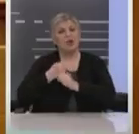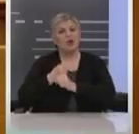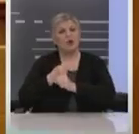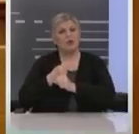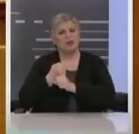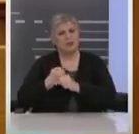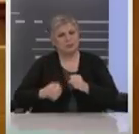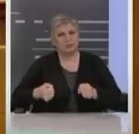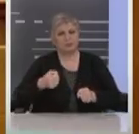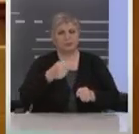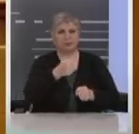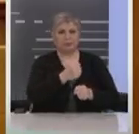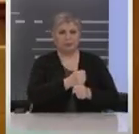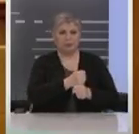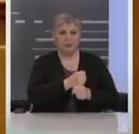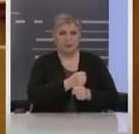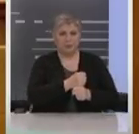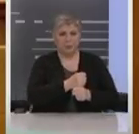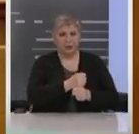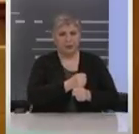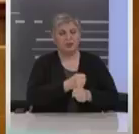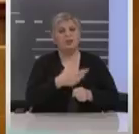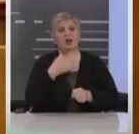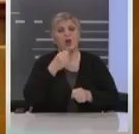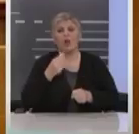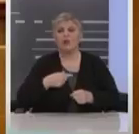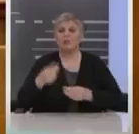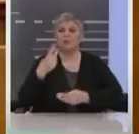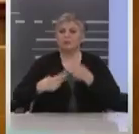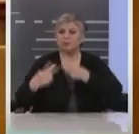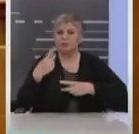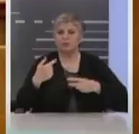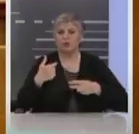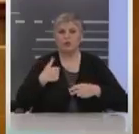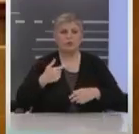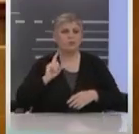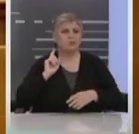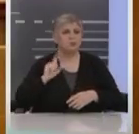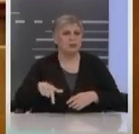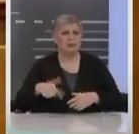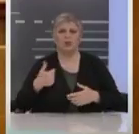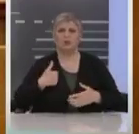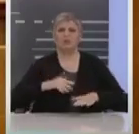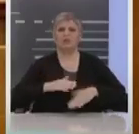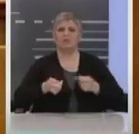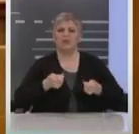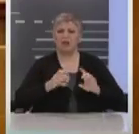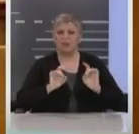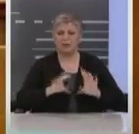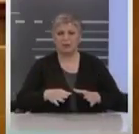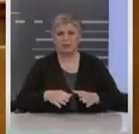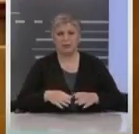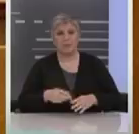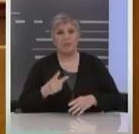απάντηση σε όλα όσα καταγγέλθηκαν εδώ για αδράνεια ή αδιαφορία. Τι έχει κάνει η δική μας